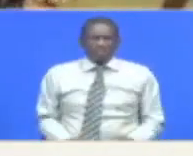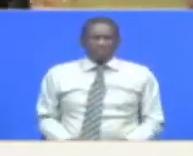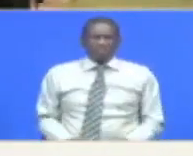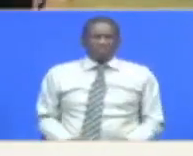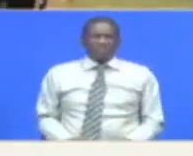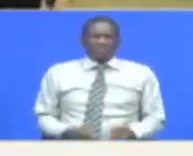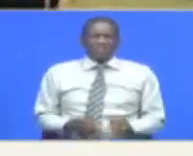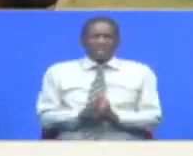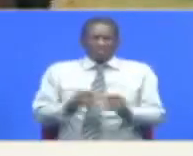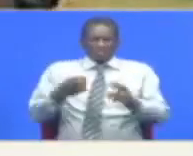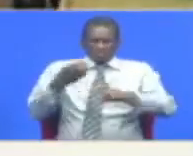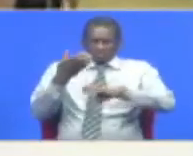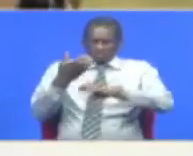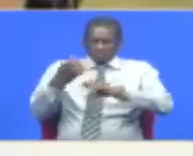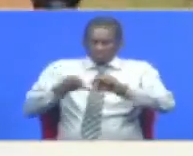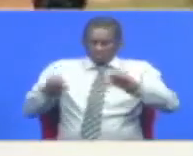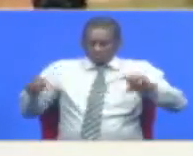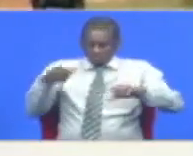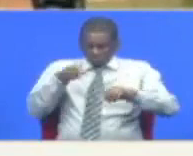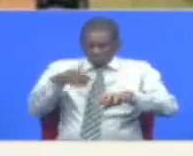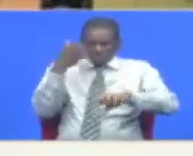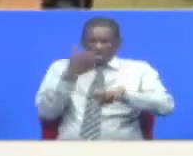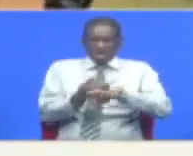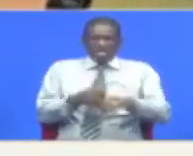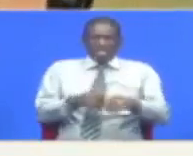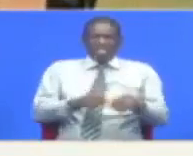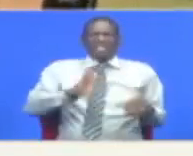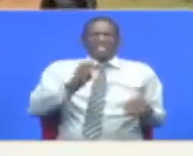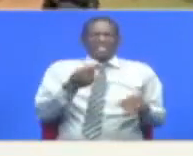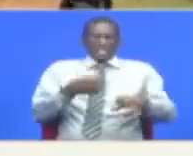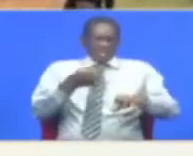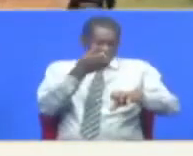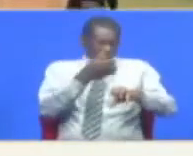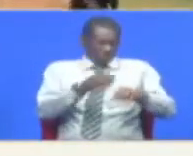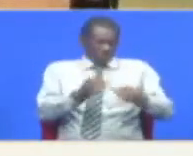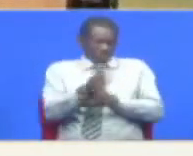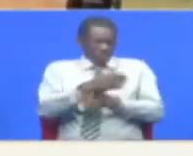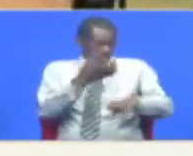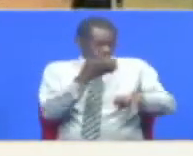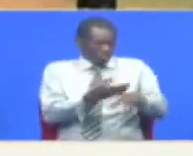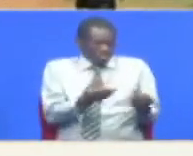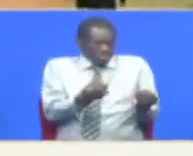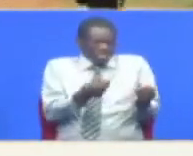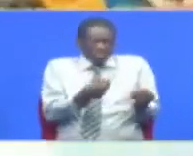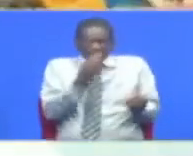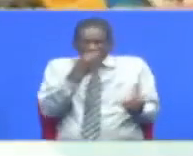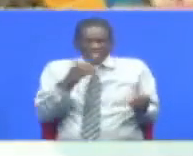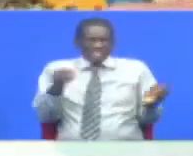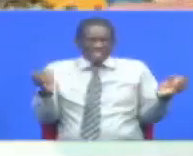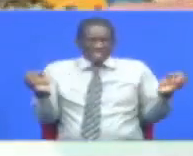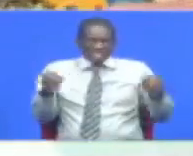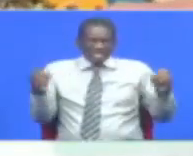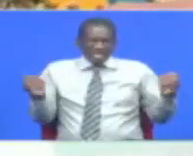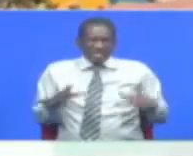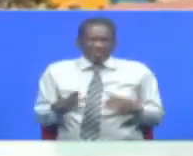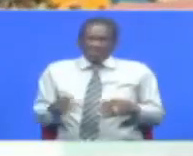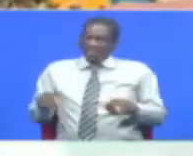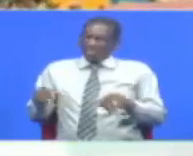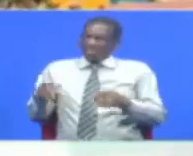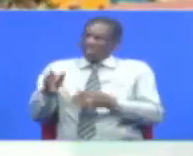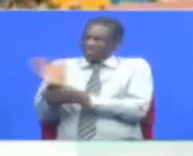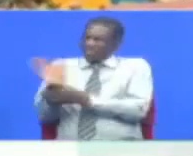Na mfupa yake pia ni ngumu. Sama kama hii yetu naweza rarua mfupa yote ukikaanga vizuri. Wet fry. Hii hapa